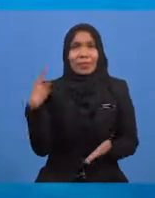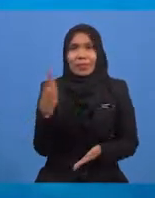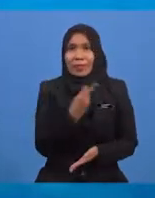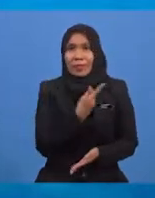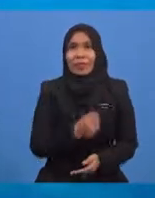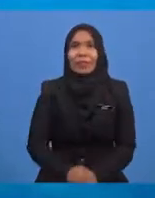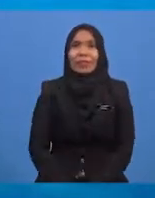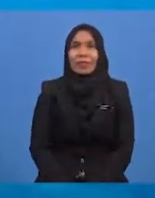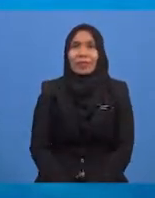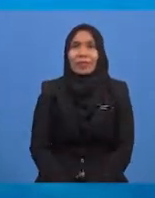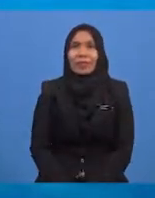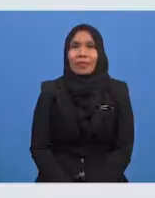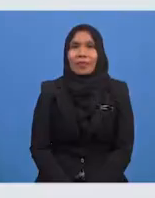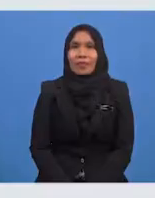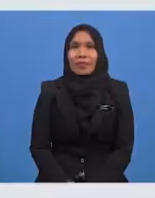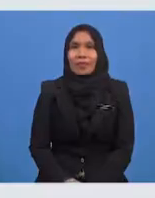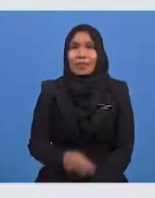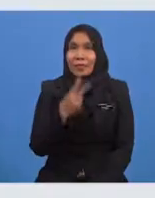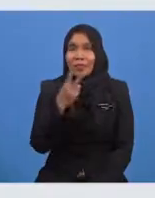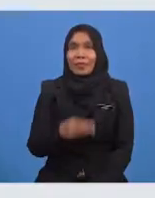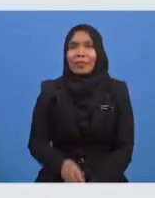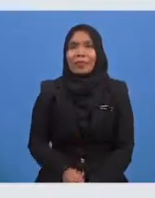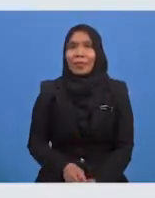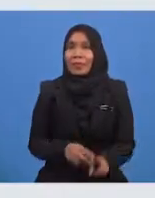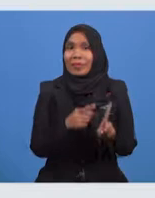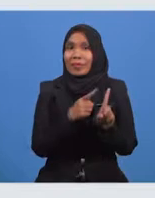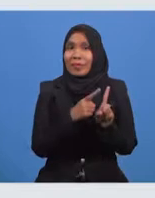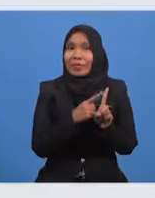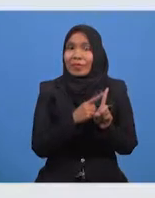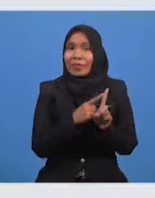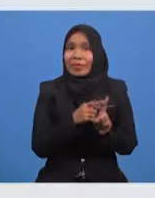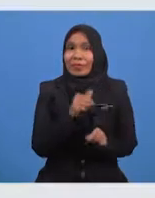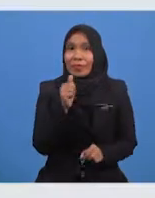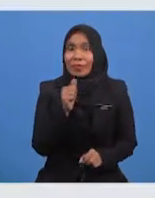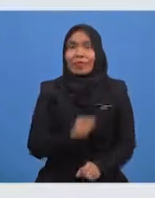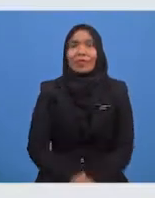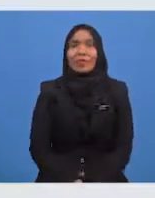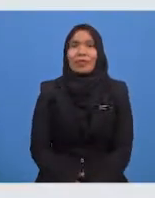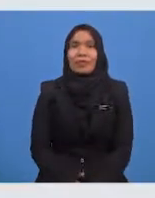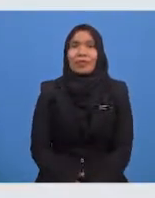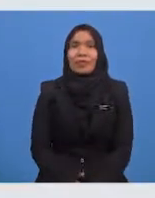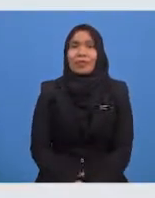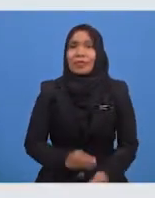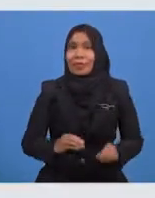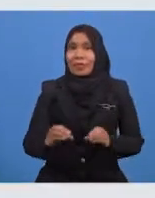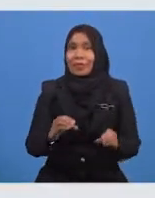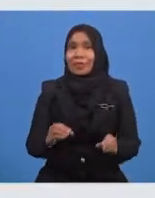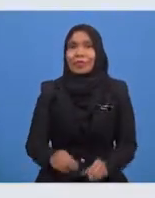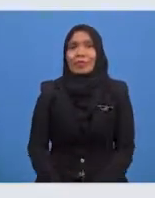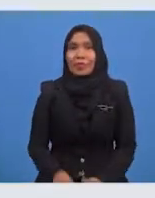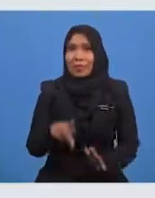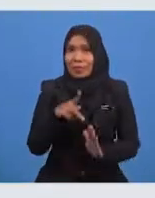faktor pertama, iaitu gaya pengurusan. Gaya pengurusan ini melibatkan gaya seseorang